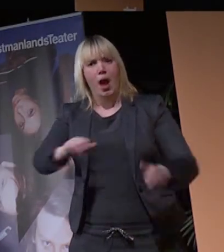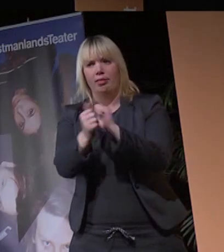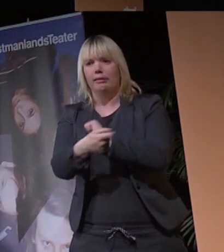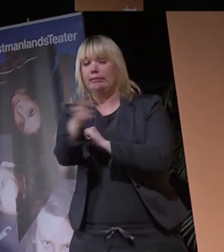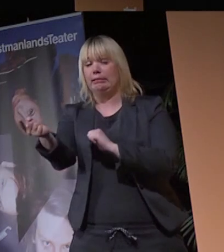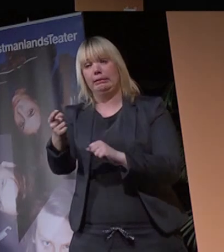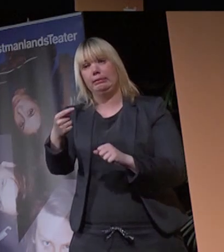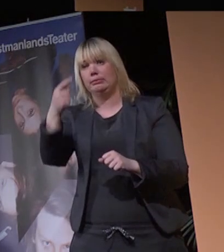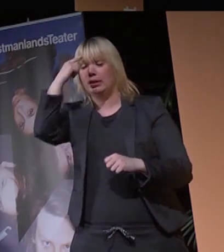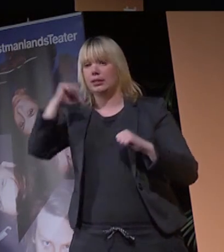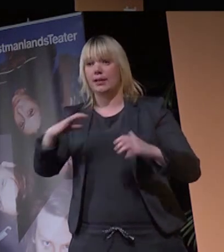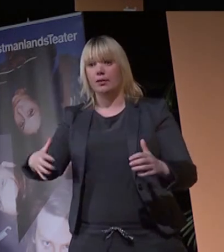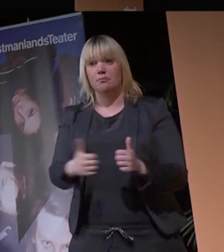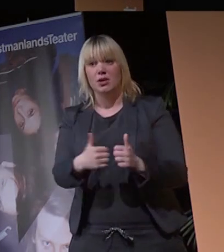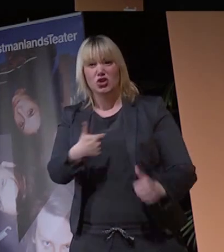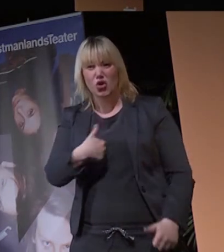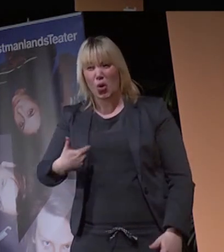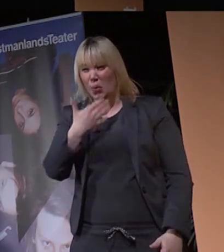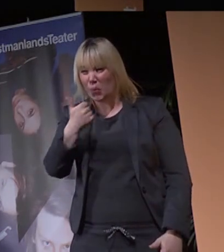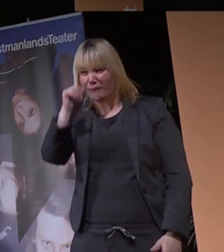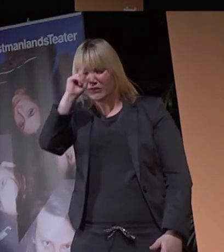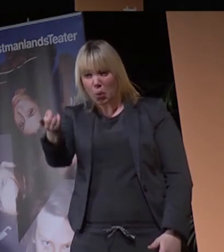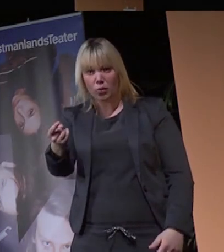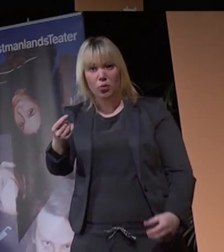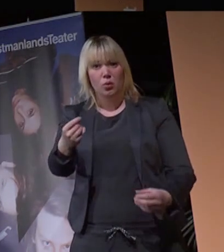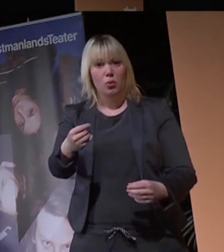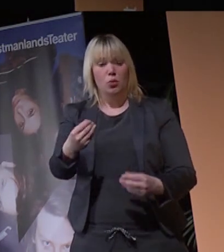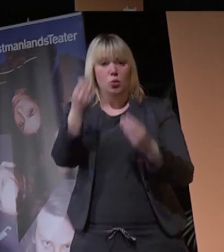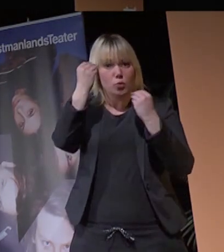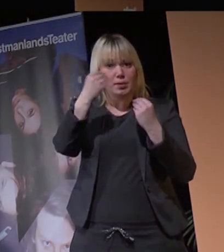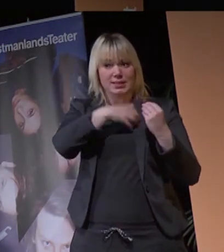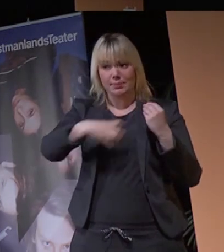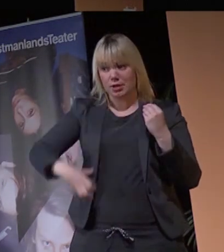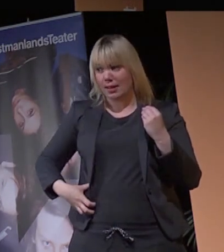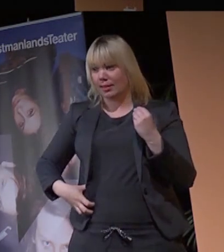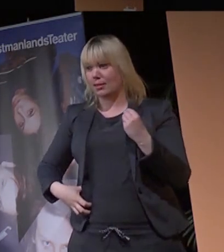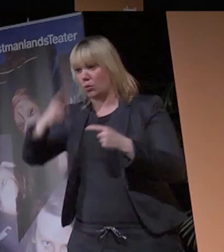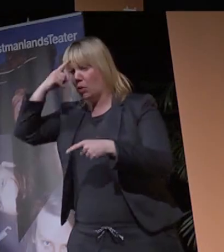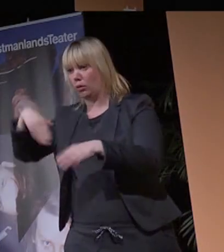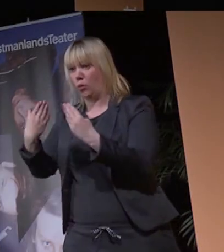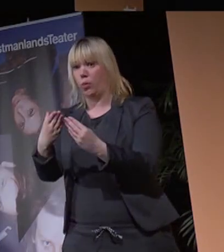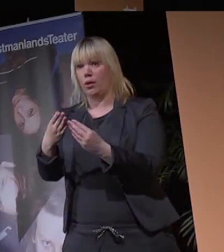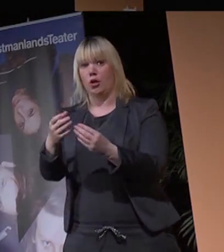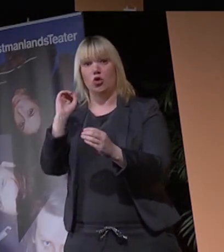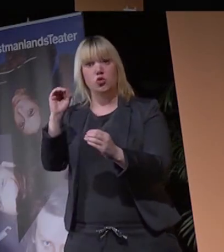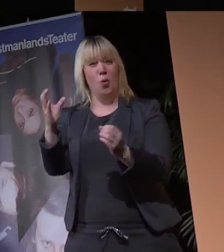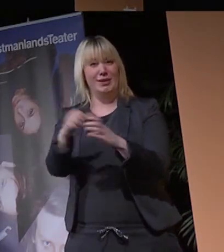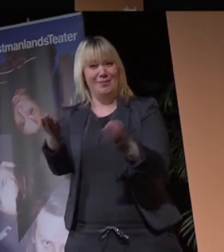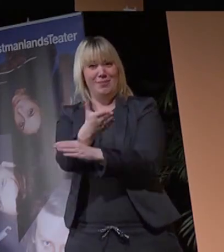förstått att det var vattentäta skott mellan utbildningsdepartementet och... Nej, det var det jag skulle komma till.